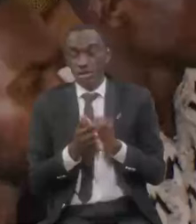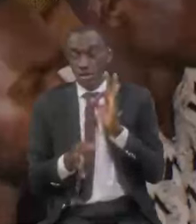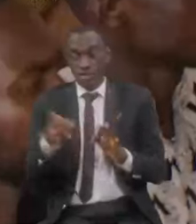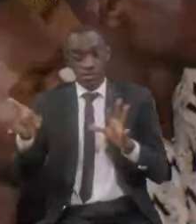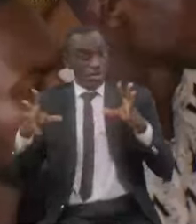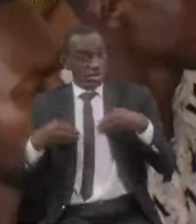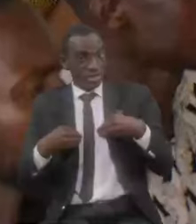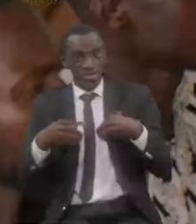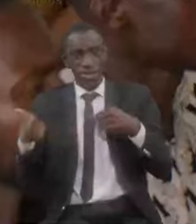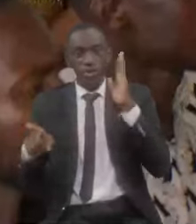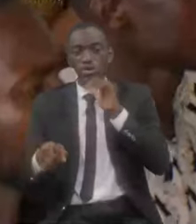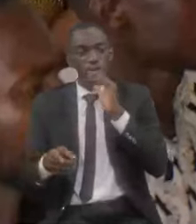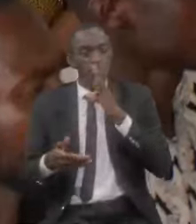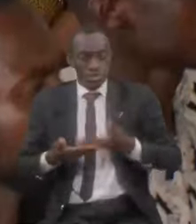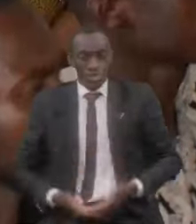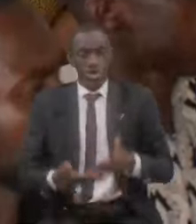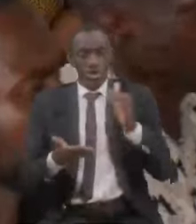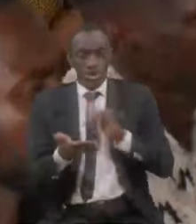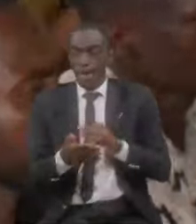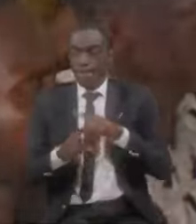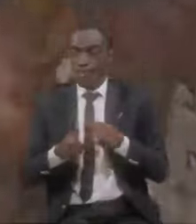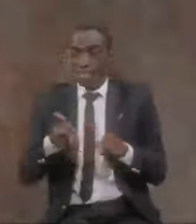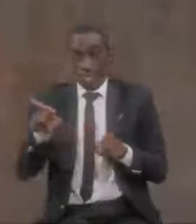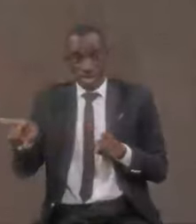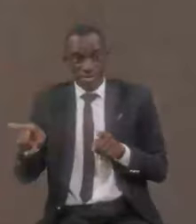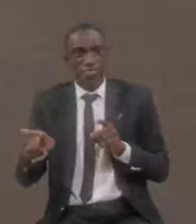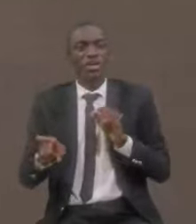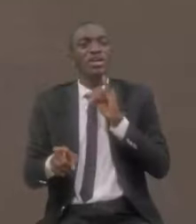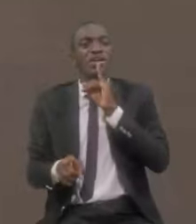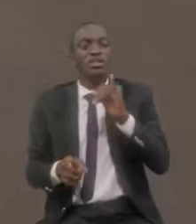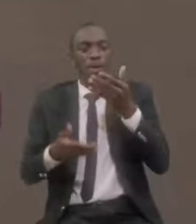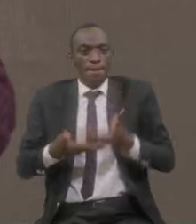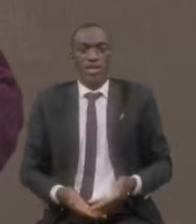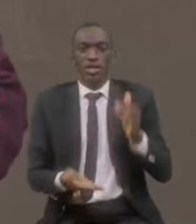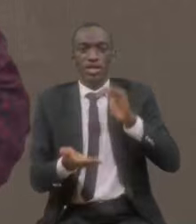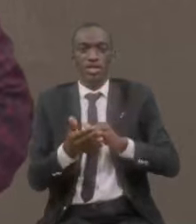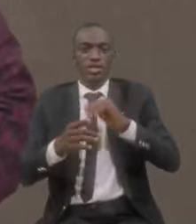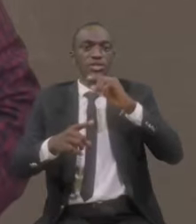Mais je suis né de nouveau. Il a dit, moi, je ne sais pas toi. Hein. Il a dit, moi.